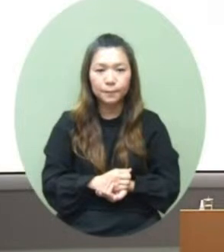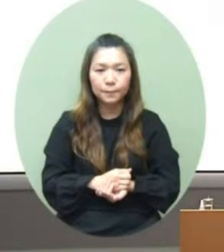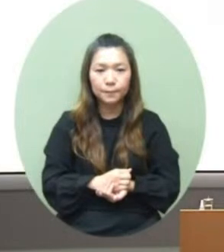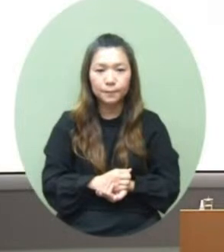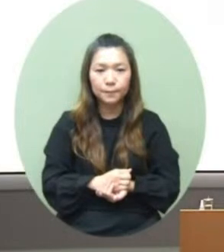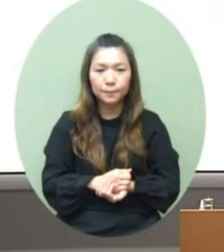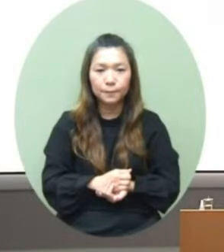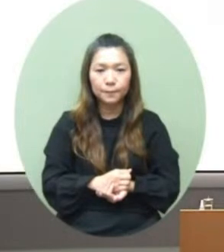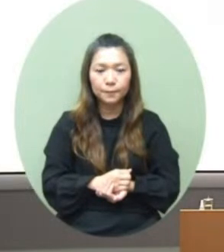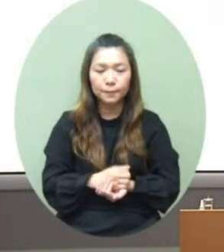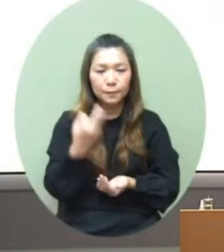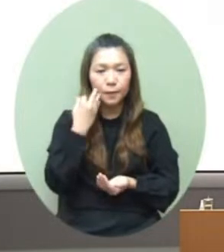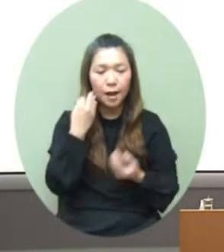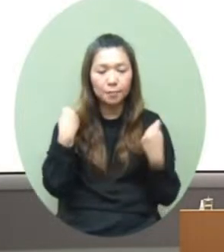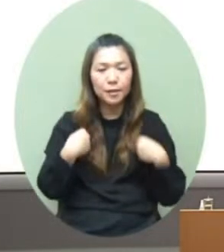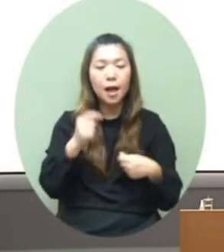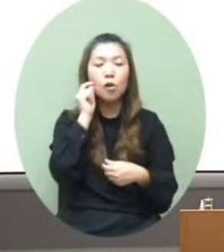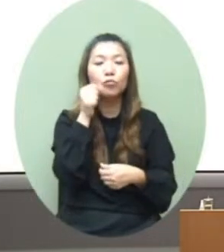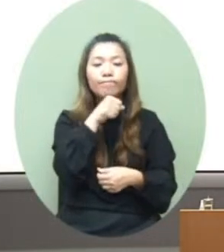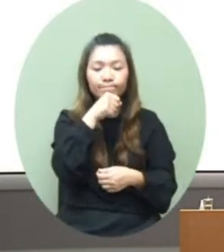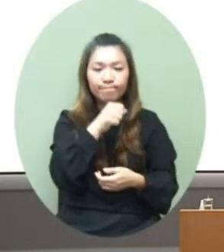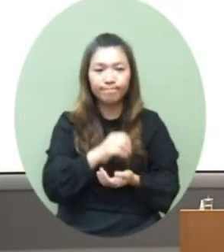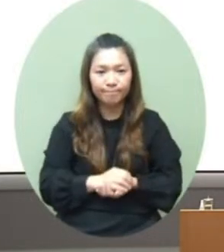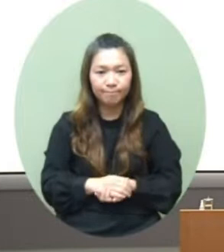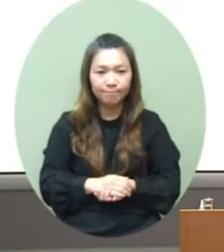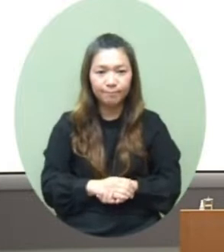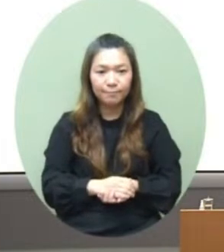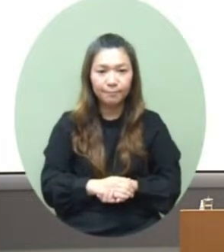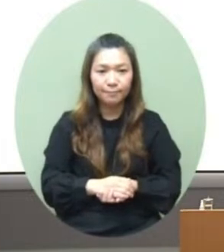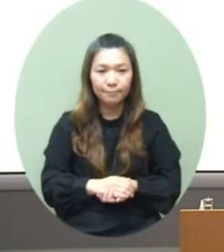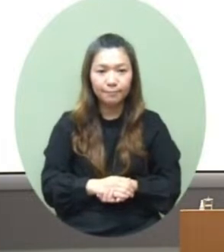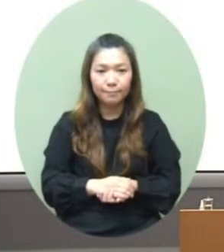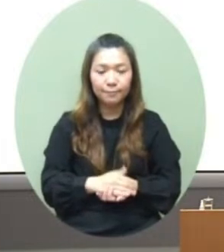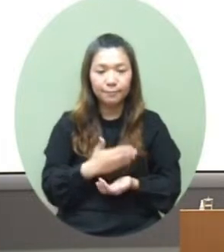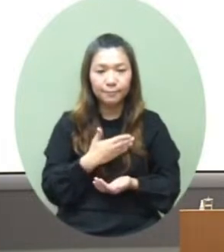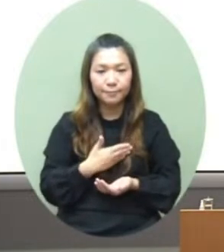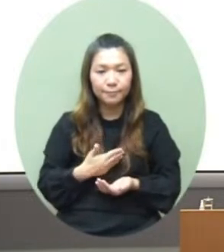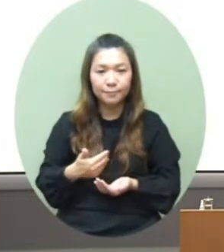就喺近我呢边，尾二个行。 Over here on my side, this lady reporter in blue.